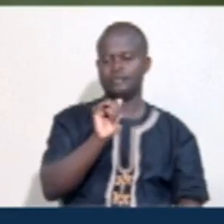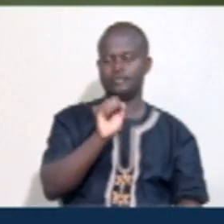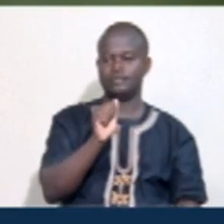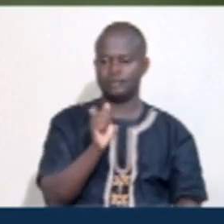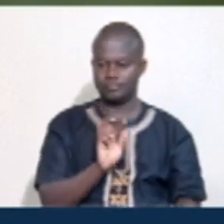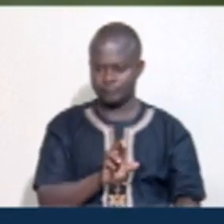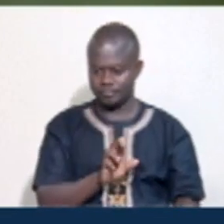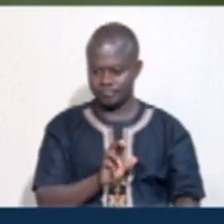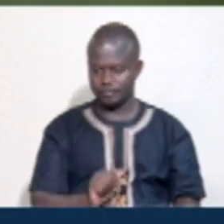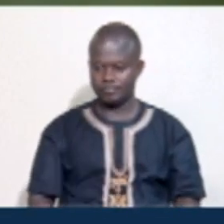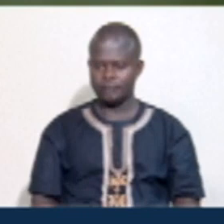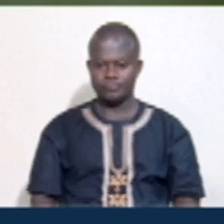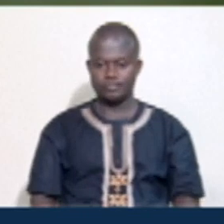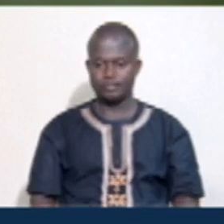Kayizari.